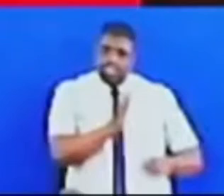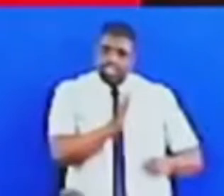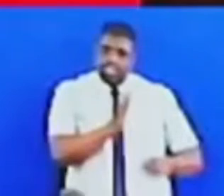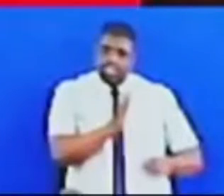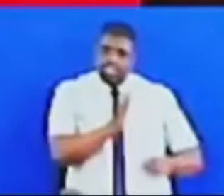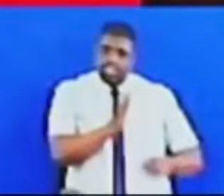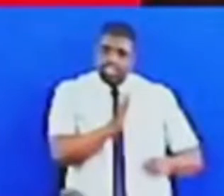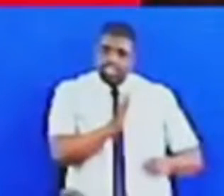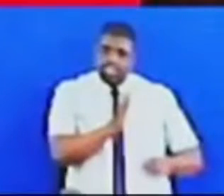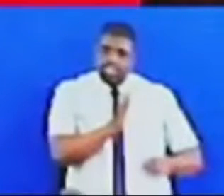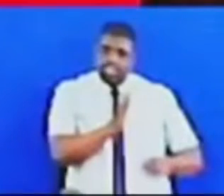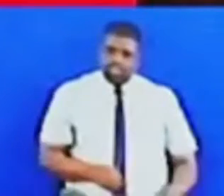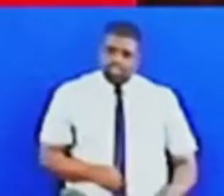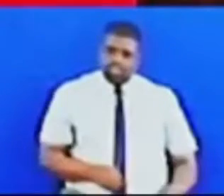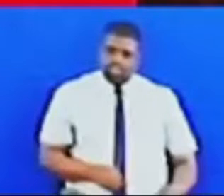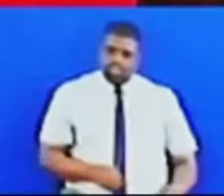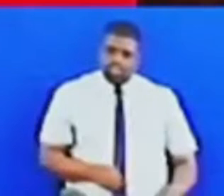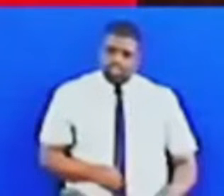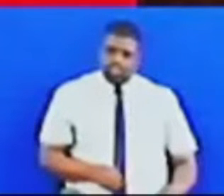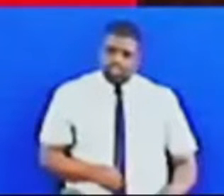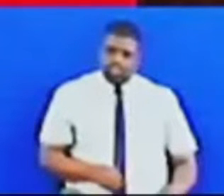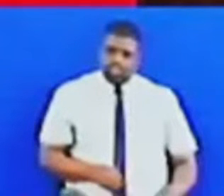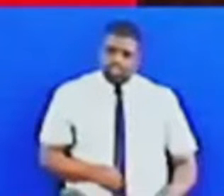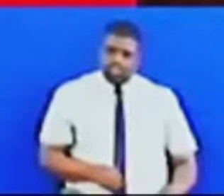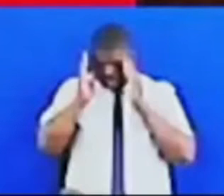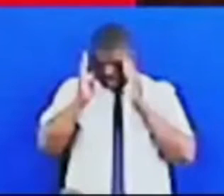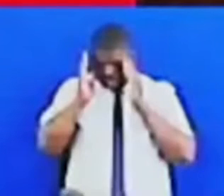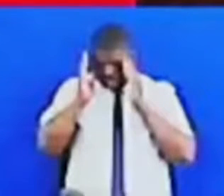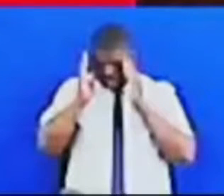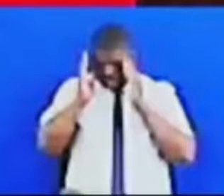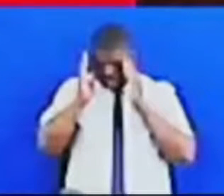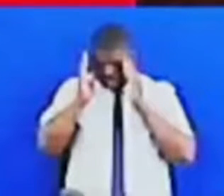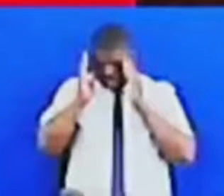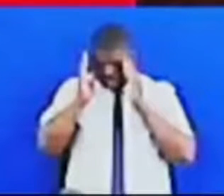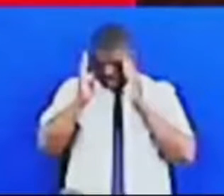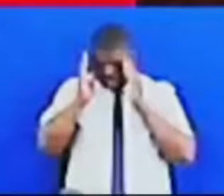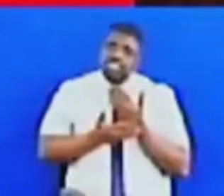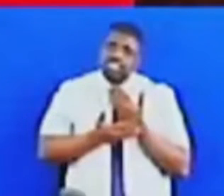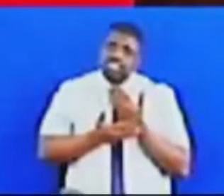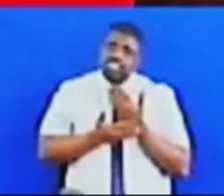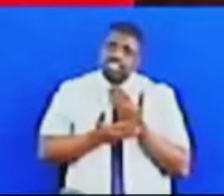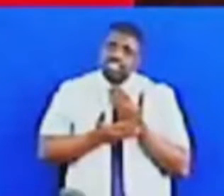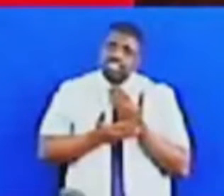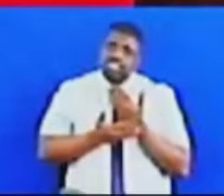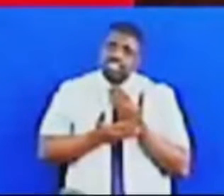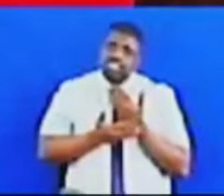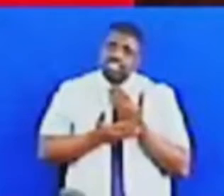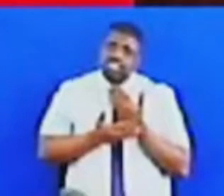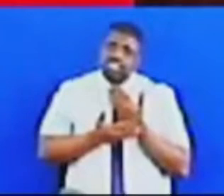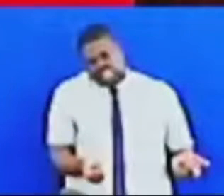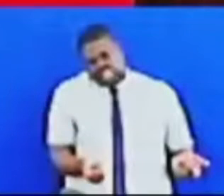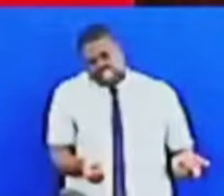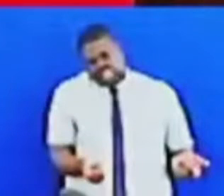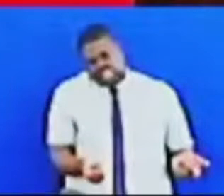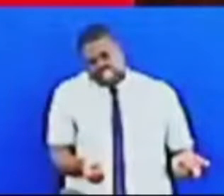bilioni 22 kwa mkandarasi. Mheshimiwa Spika, hivi vitu ni kwa nini nchi hii? Ni kwa nini Tanzania yetu